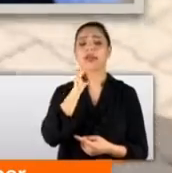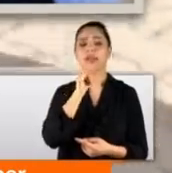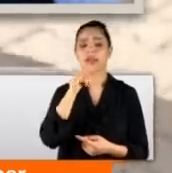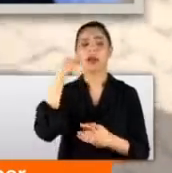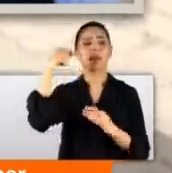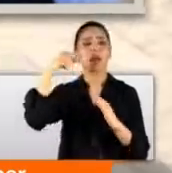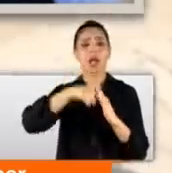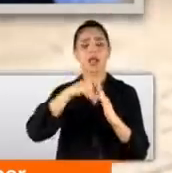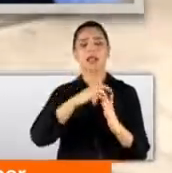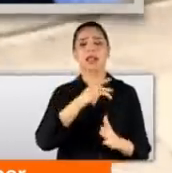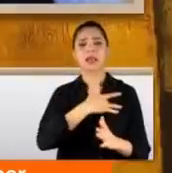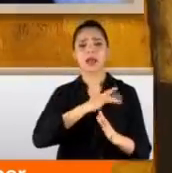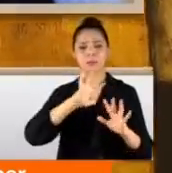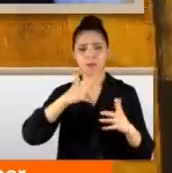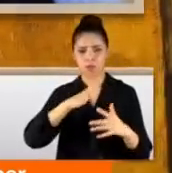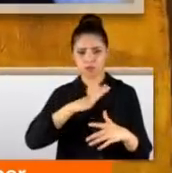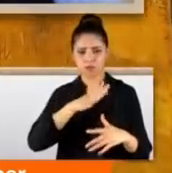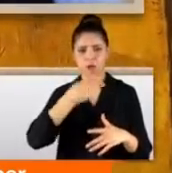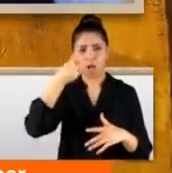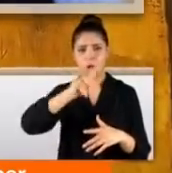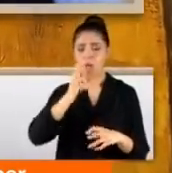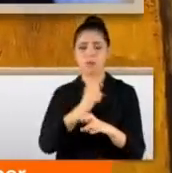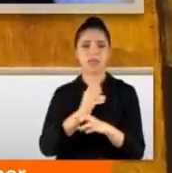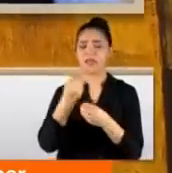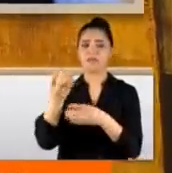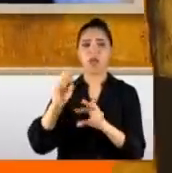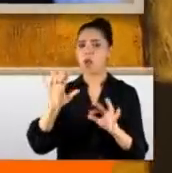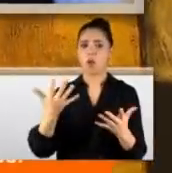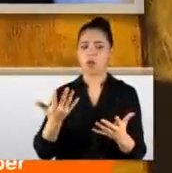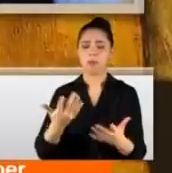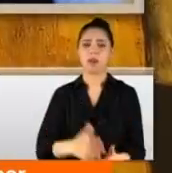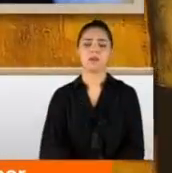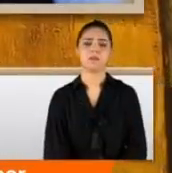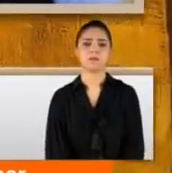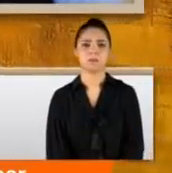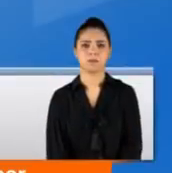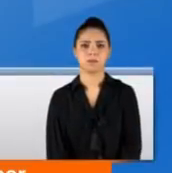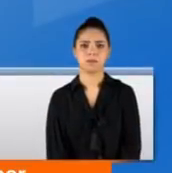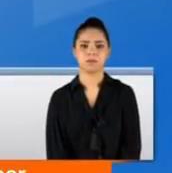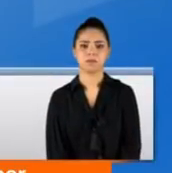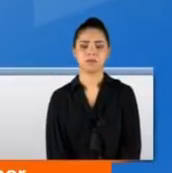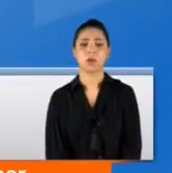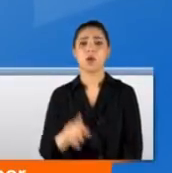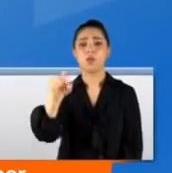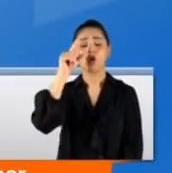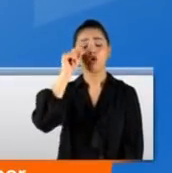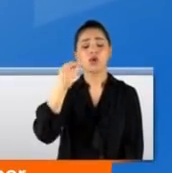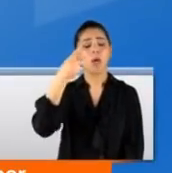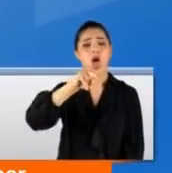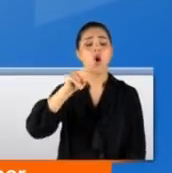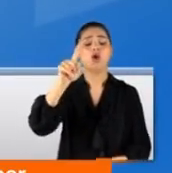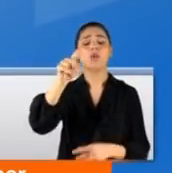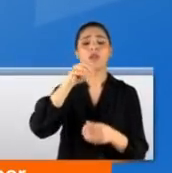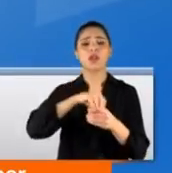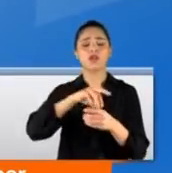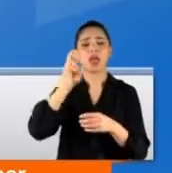yatan ritim bozukluğu olan kişilerde ölümcül olabilecek ritim bozukluklarına sebebiyet verebilecek dozda. Şaibeli ölümle ilgili otopsi işlemleri